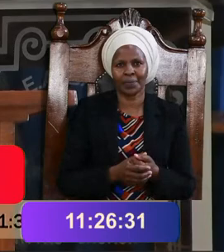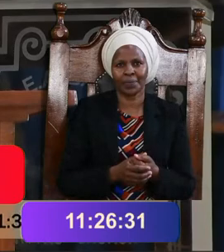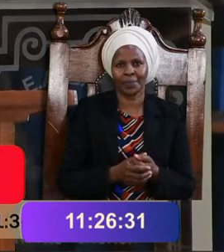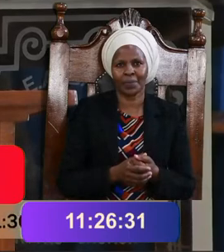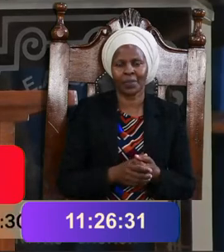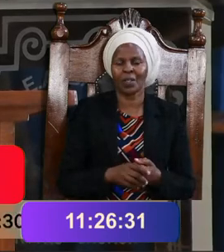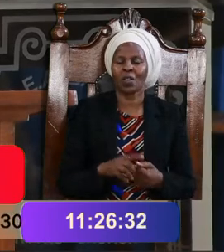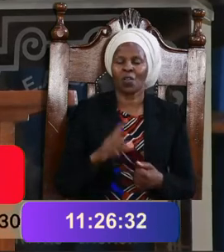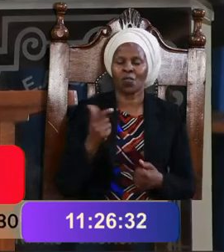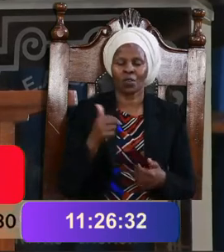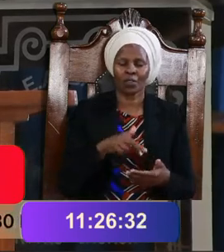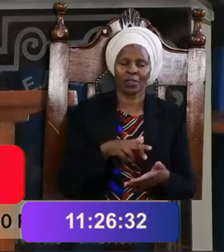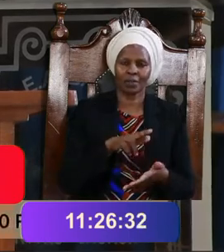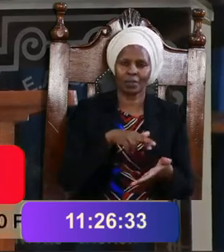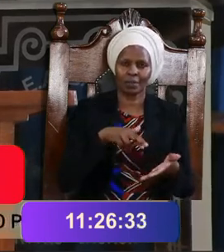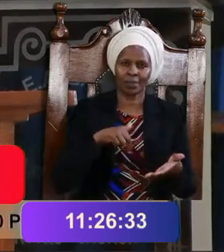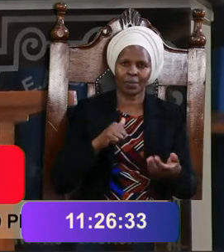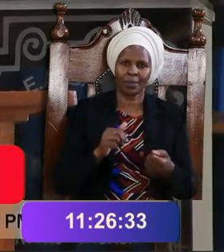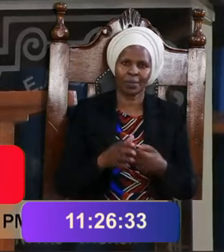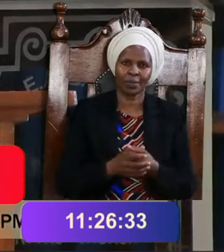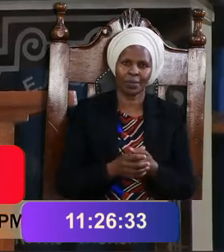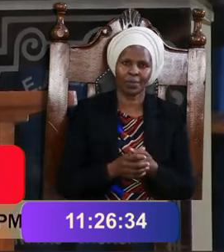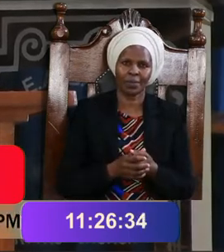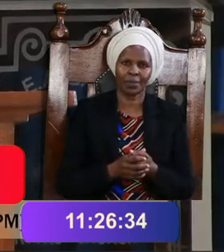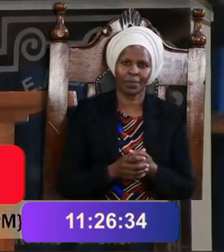Somo letu la kwanza